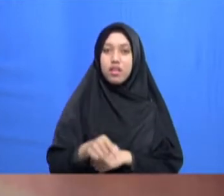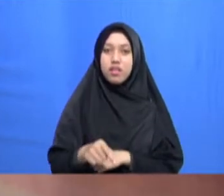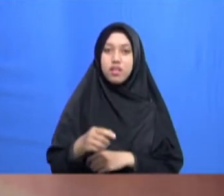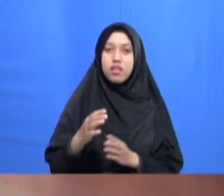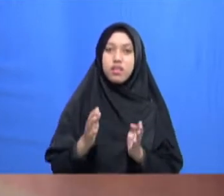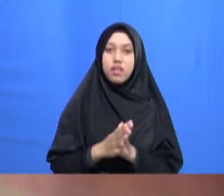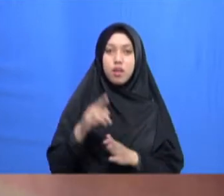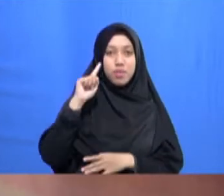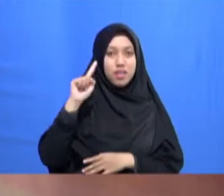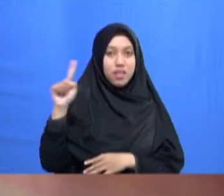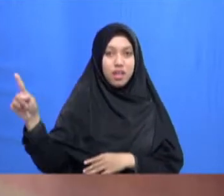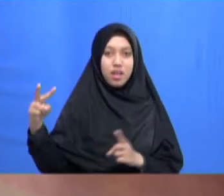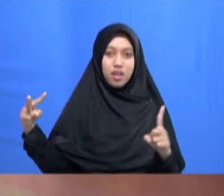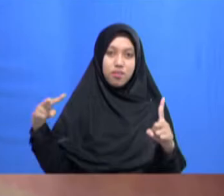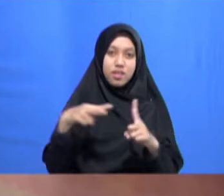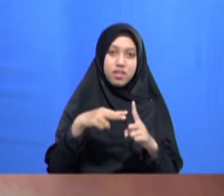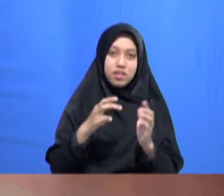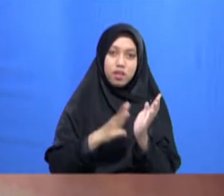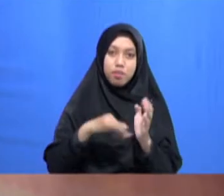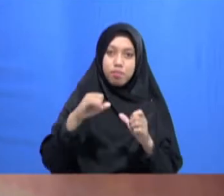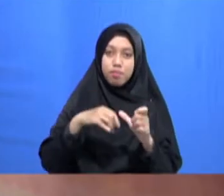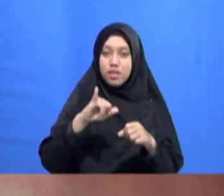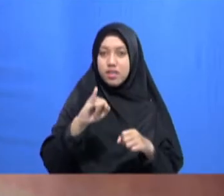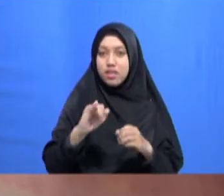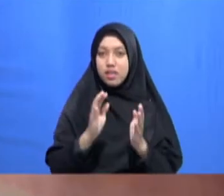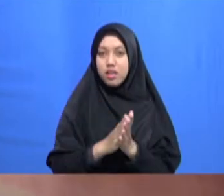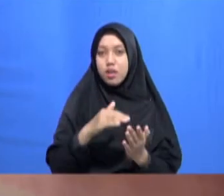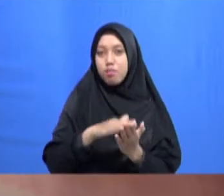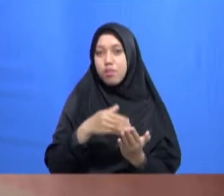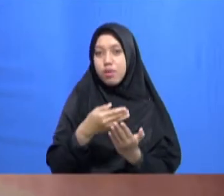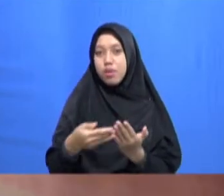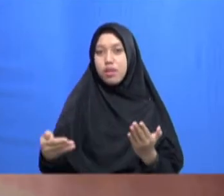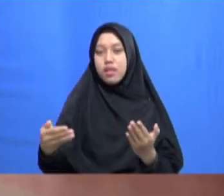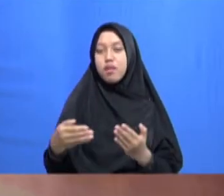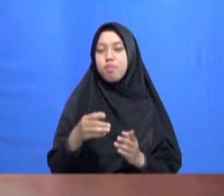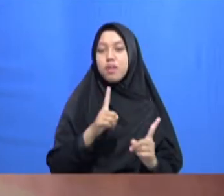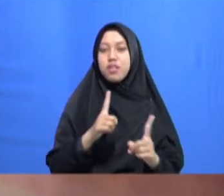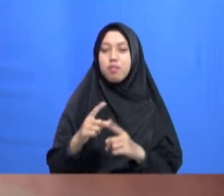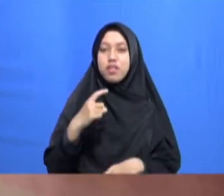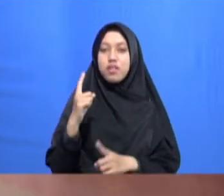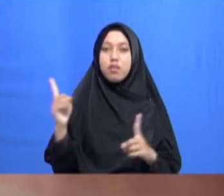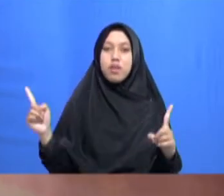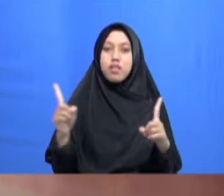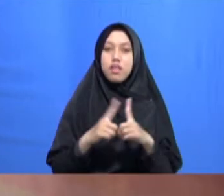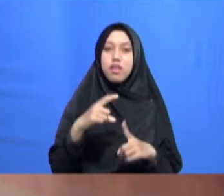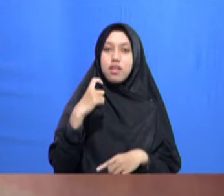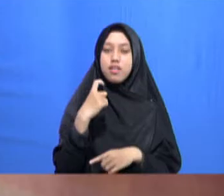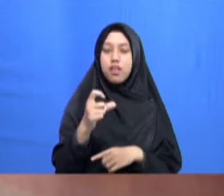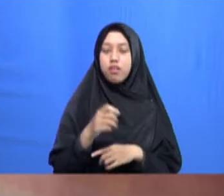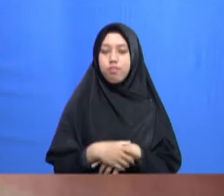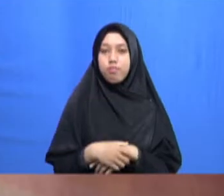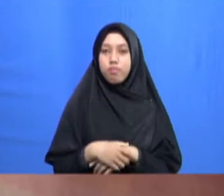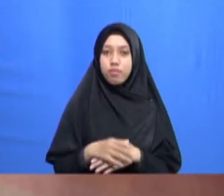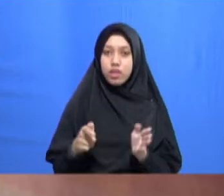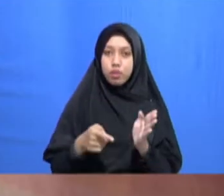mendengarkan visi, misi, dan program dari masing-masing pasangan calon.